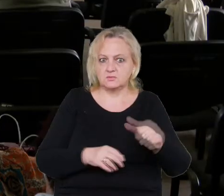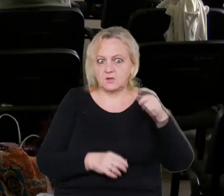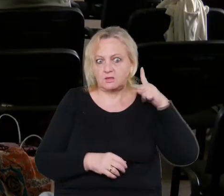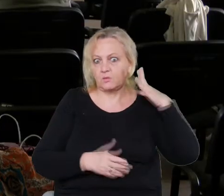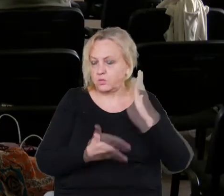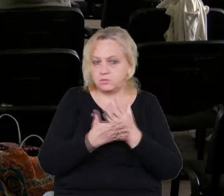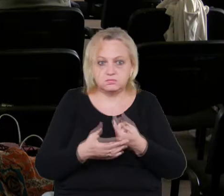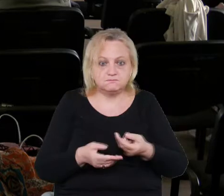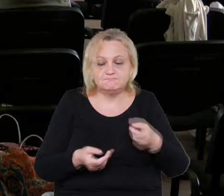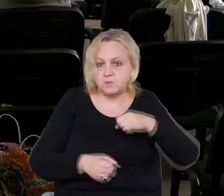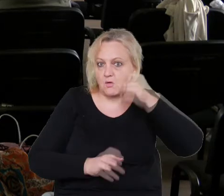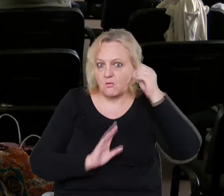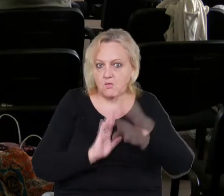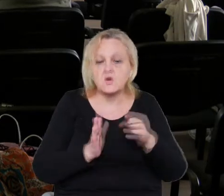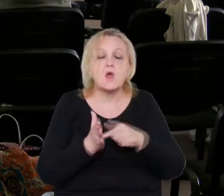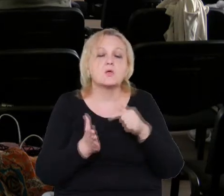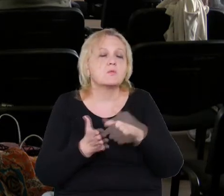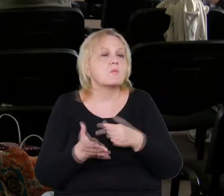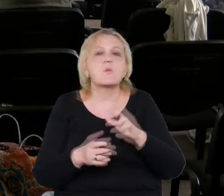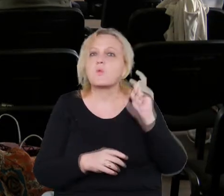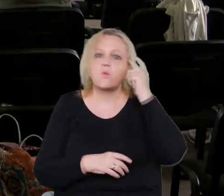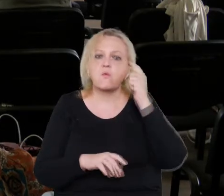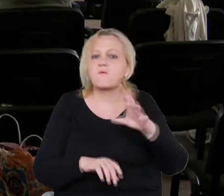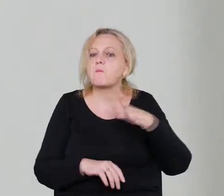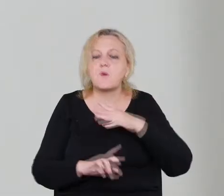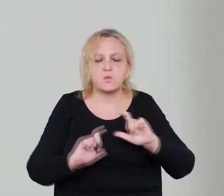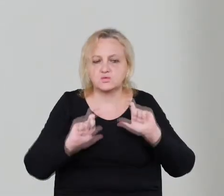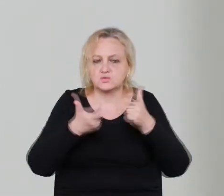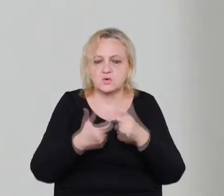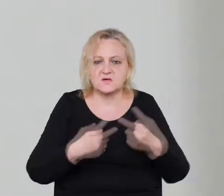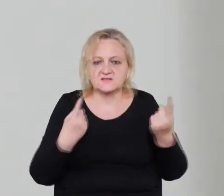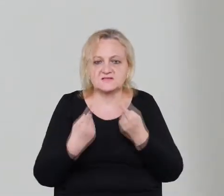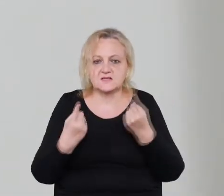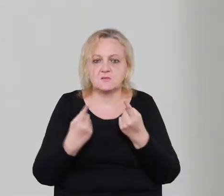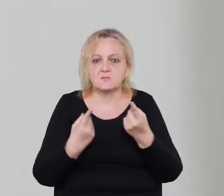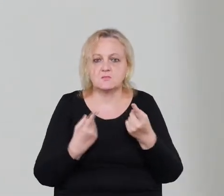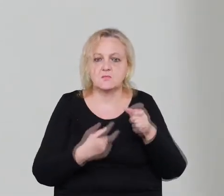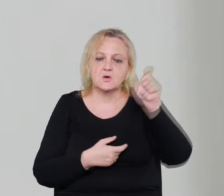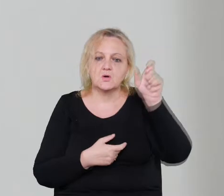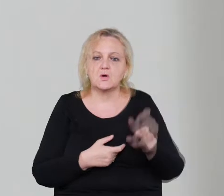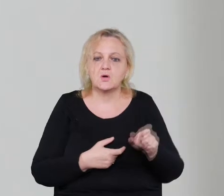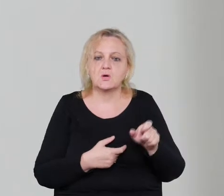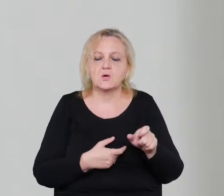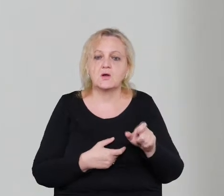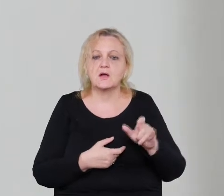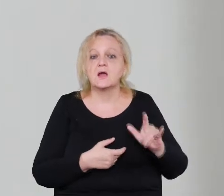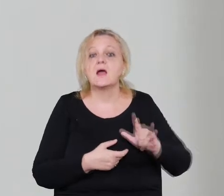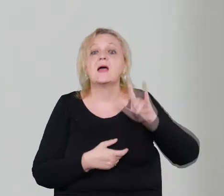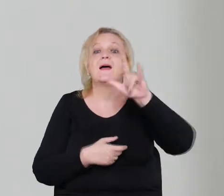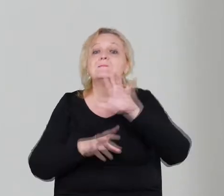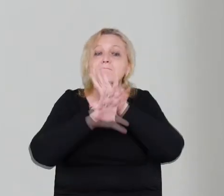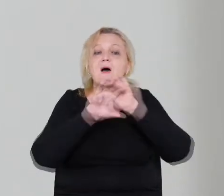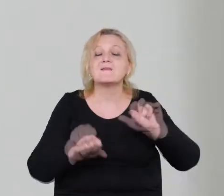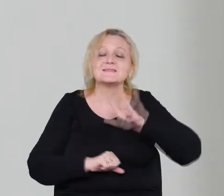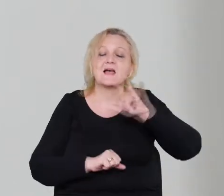to znaczy przede wszystkim takim momentem zwrotnym była sytuacja związana z prowadzeniem z pozycjonowaniem samolotu linii Ryanair